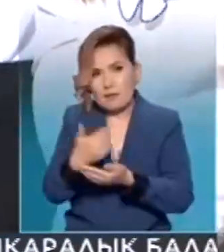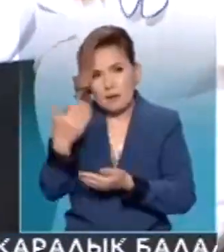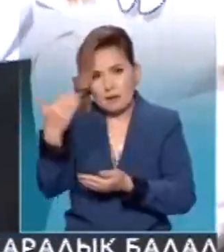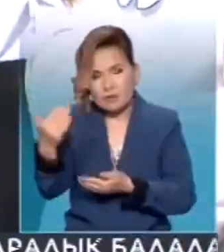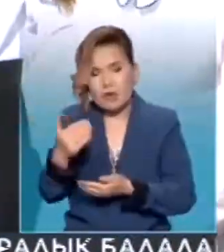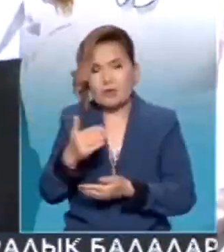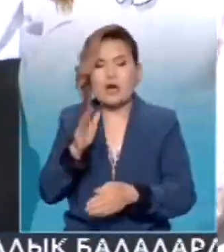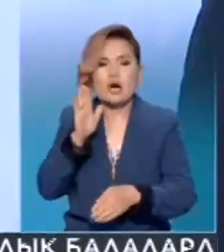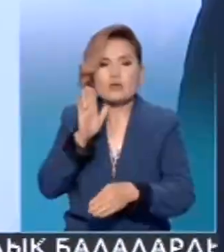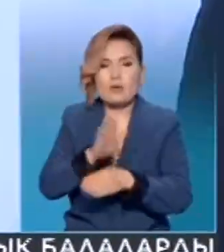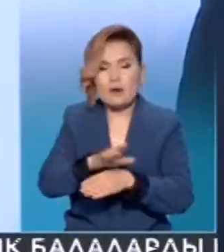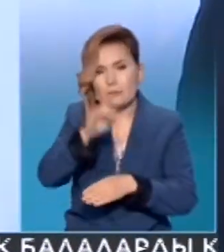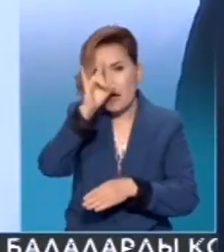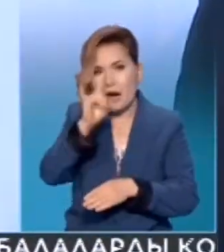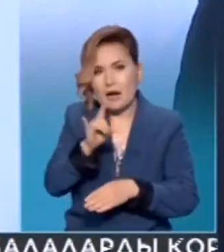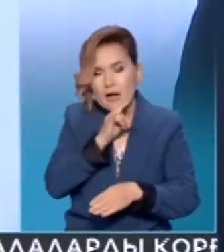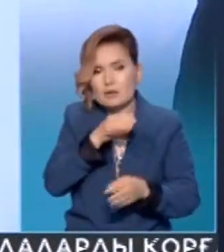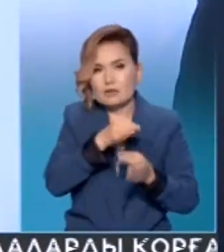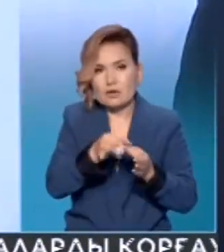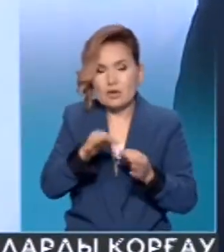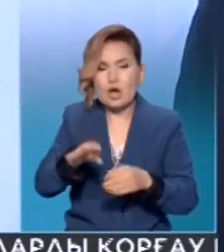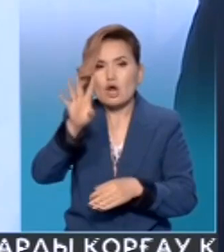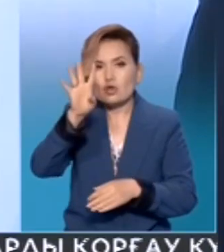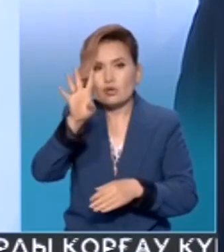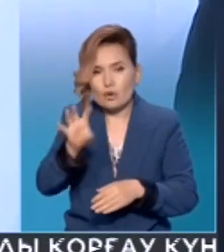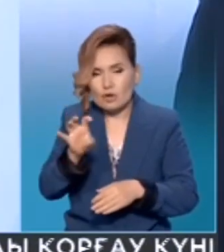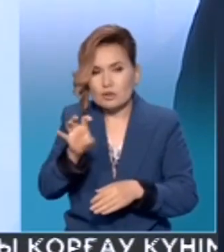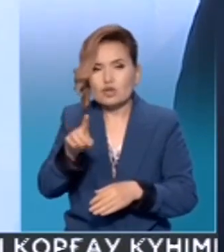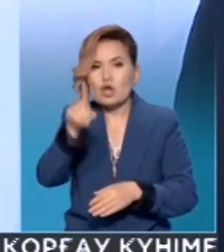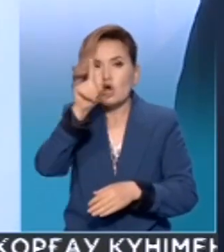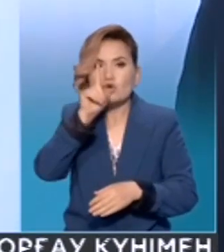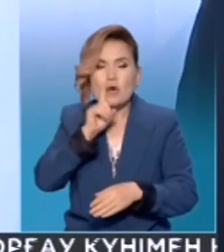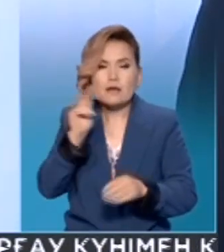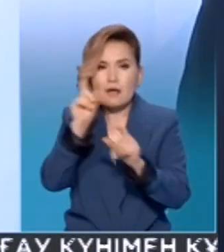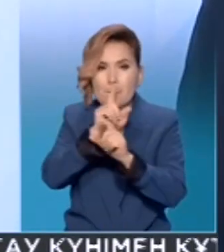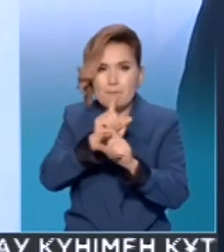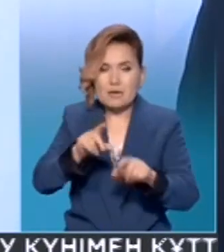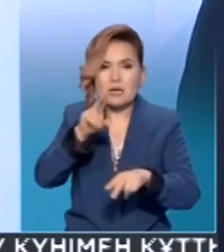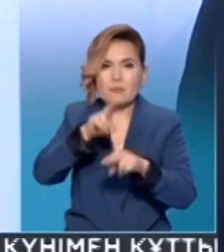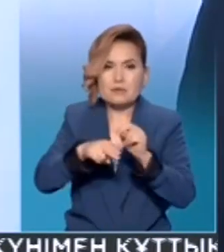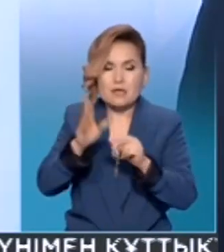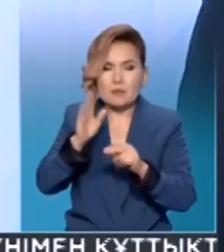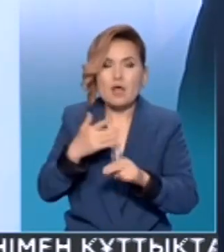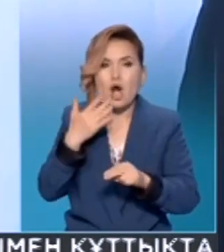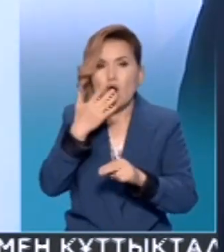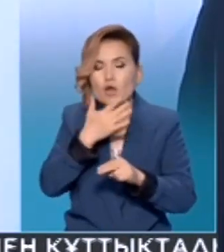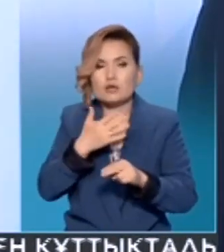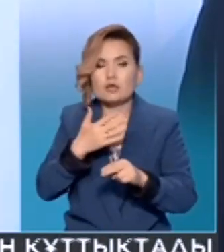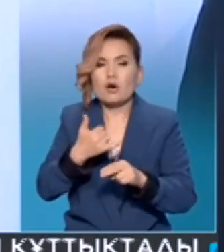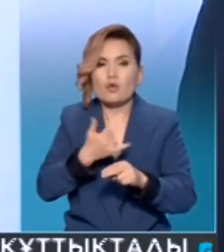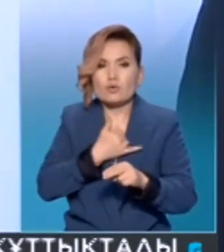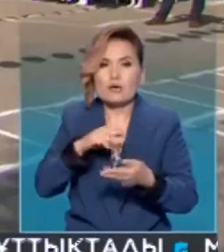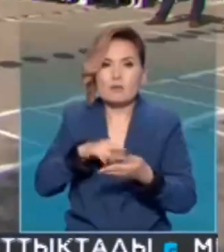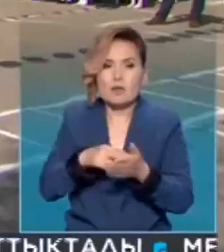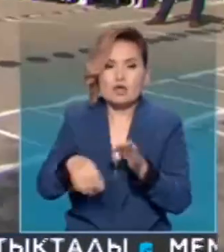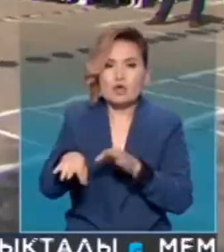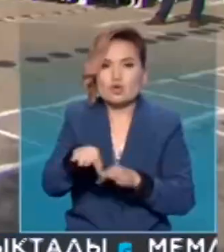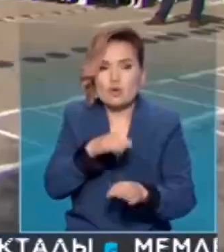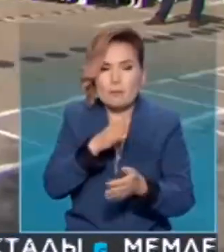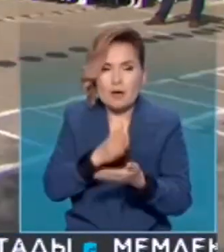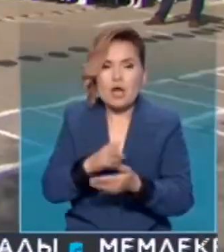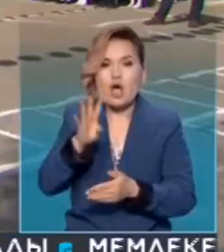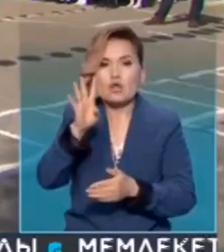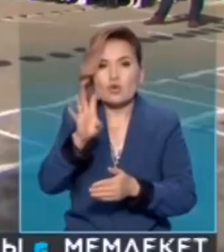тапсырмасымен Қазақстан бойынша 400 жайлы мектеп салынбақшы, сондай ұлттық жоба қазір қолға алынды. Сол